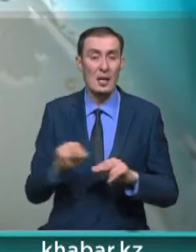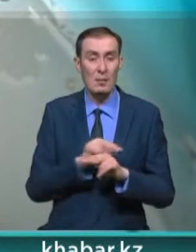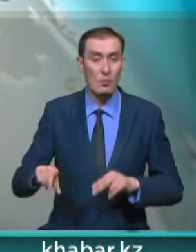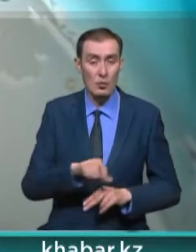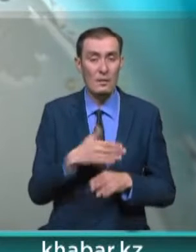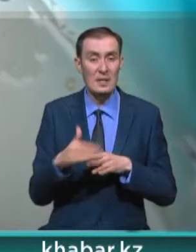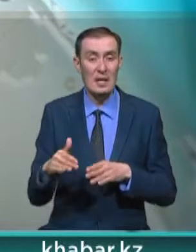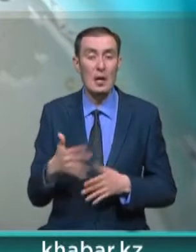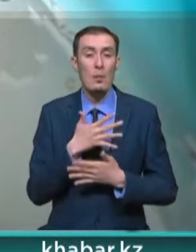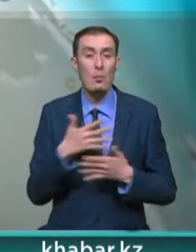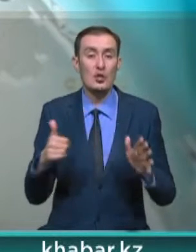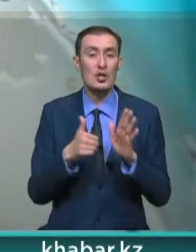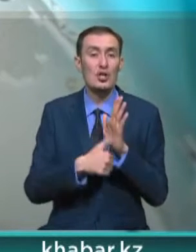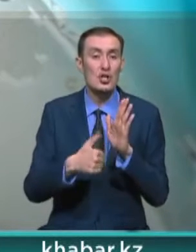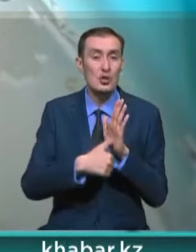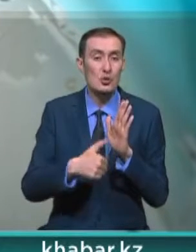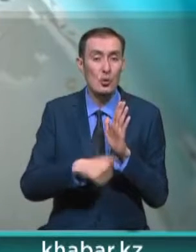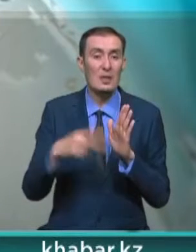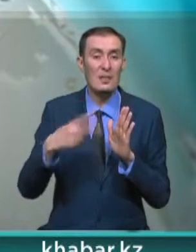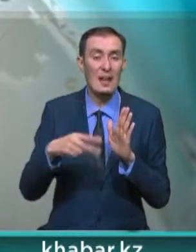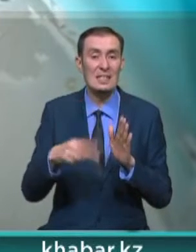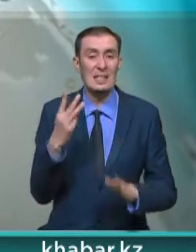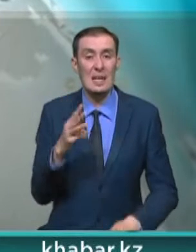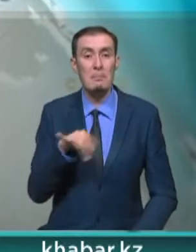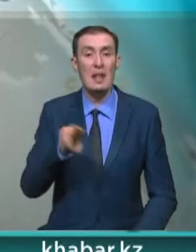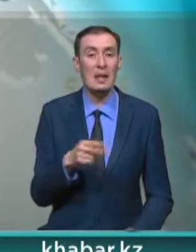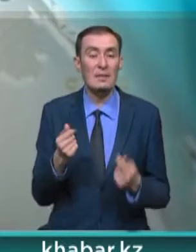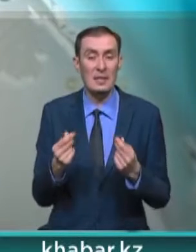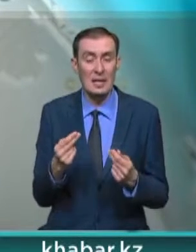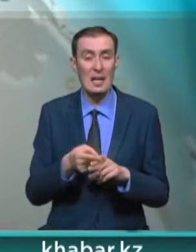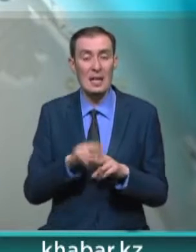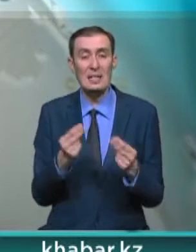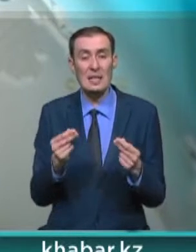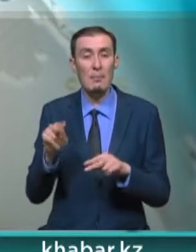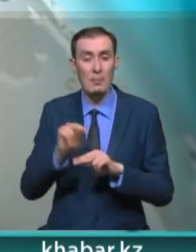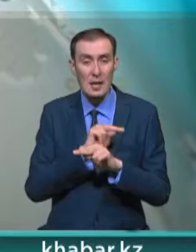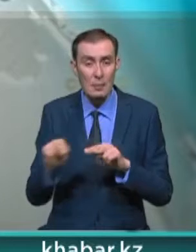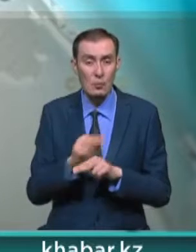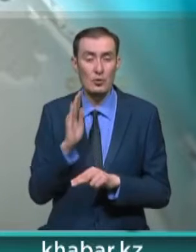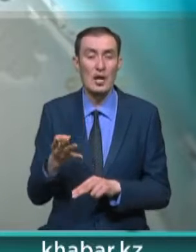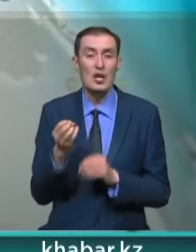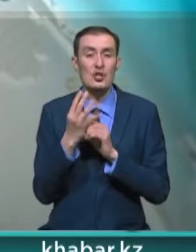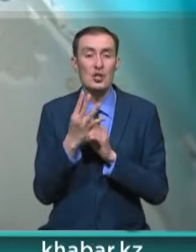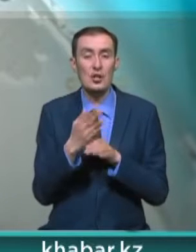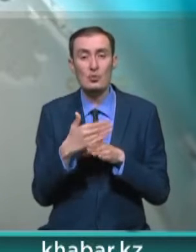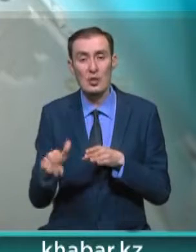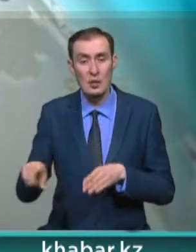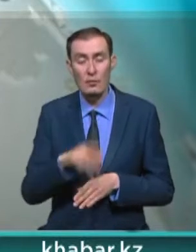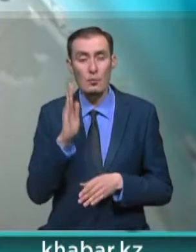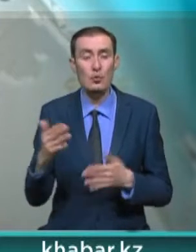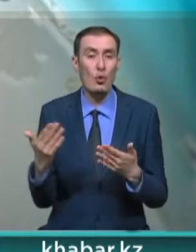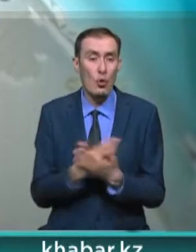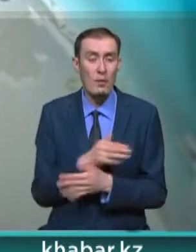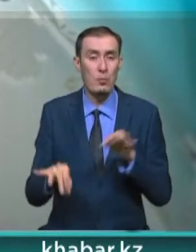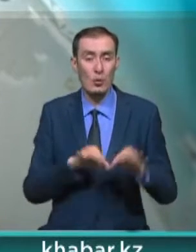в этом году выделили больше 623 миллиардов тенге на эти деньги проведут ремонт на 14 участках и начнут